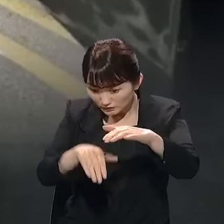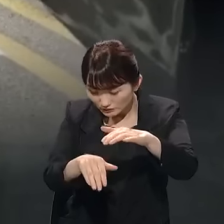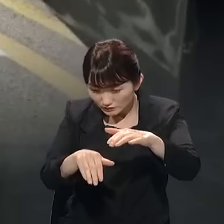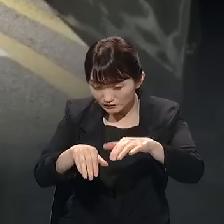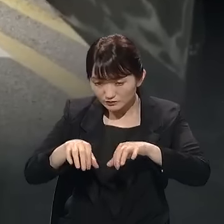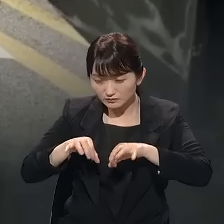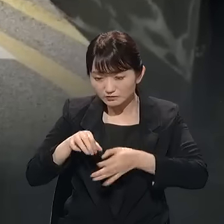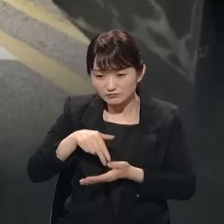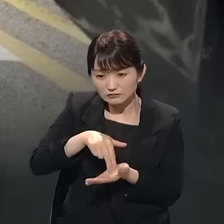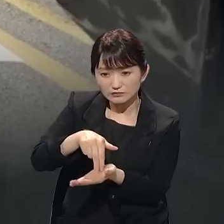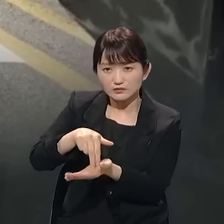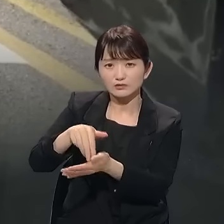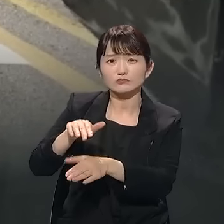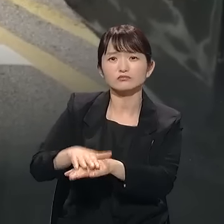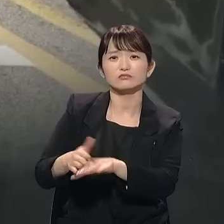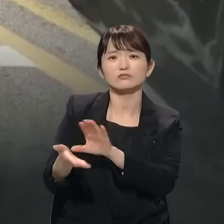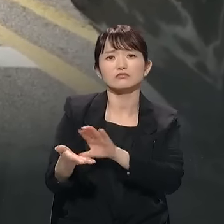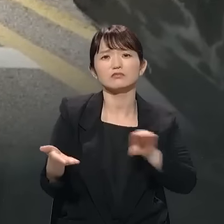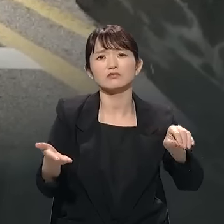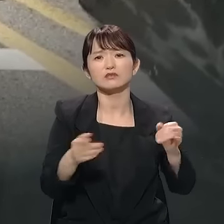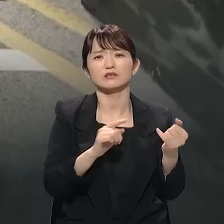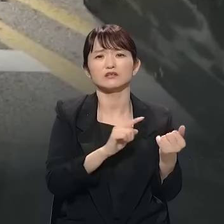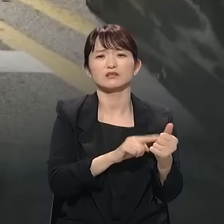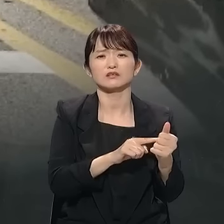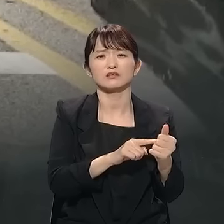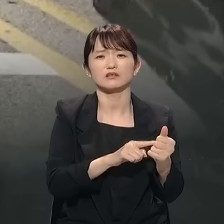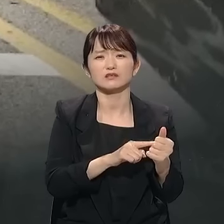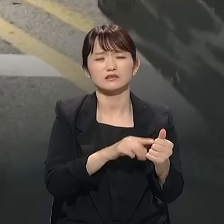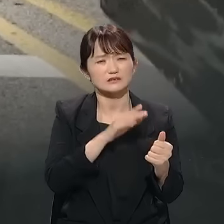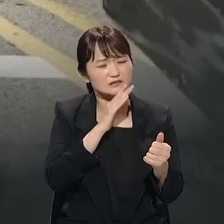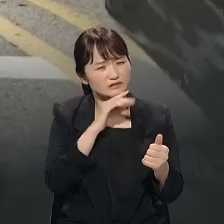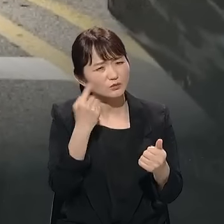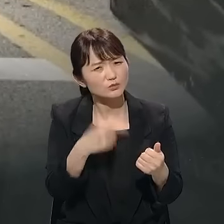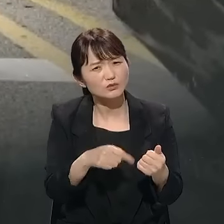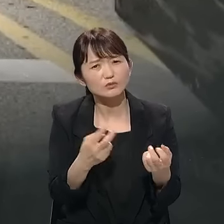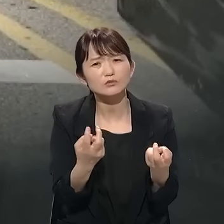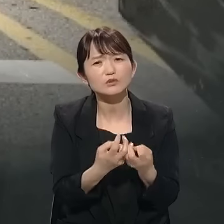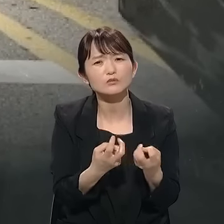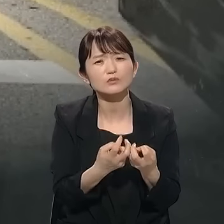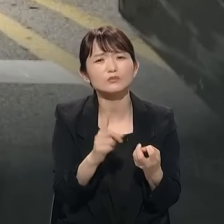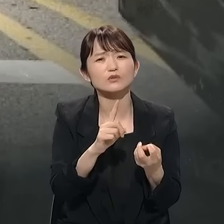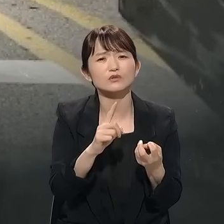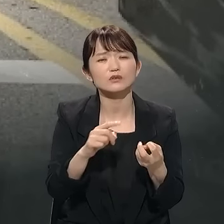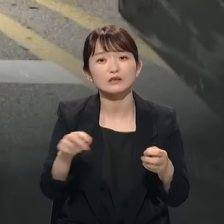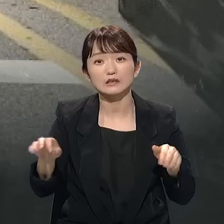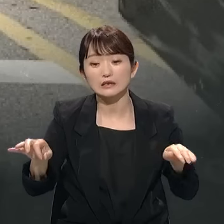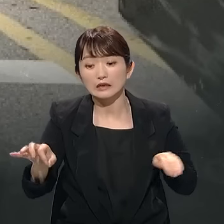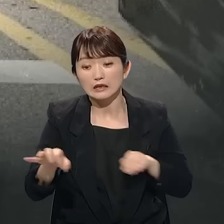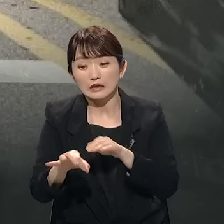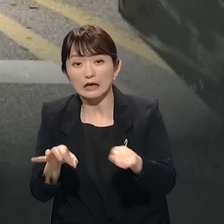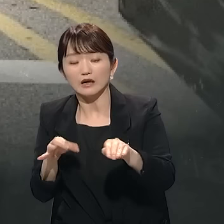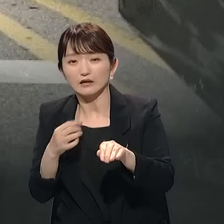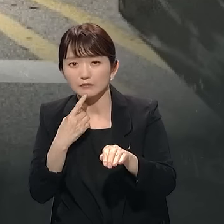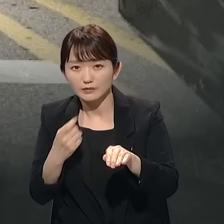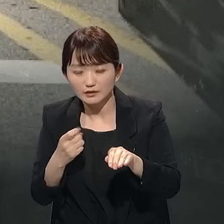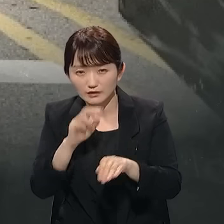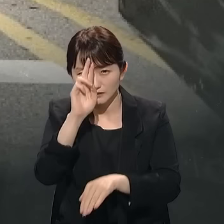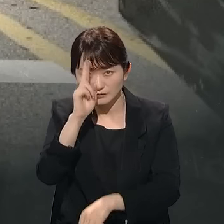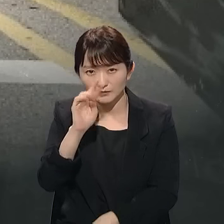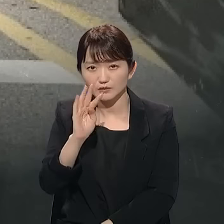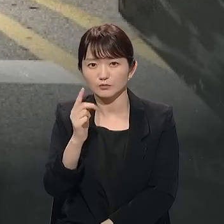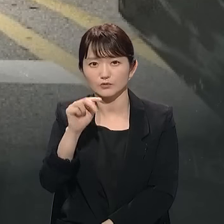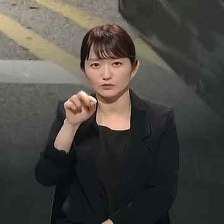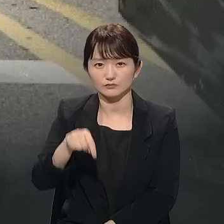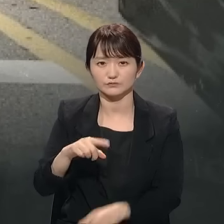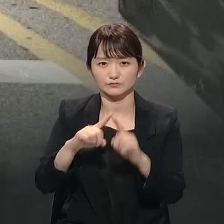난 가버린 인간. 저 인간 참교육할 방법 없을까요? 사고 날 뻔했습니다. 하신 박봉수님,